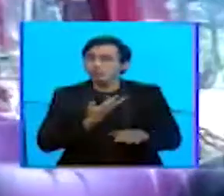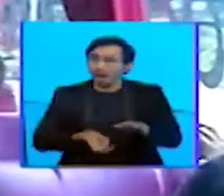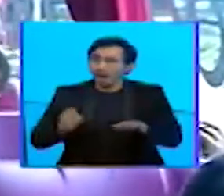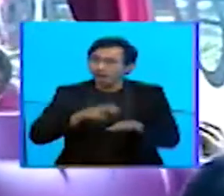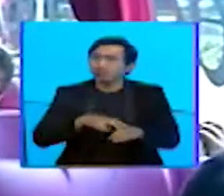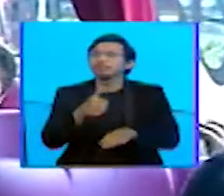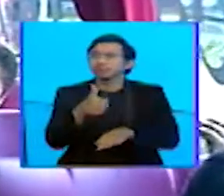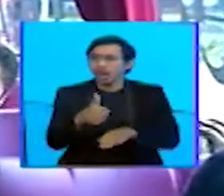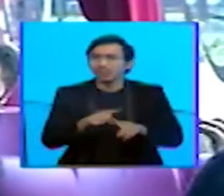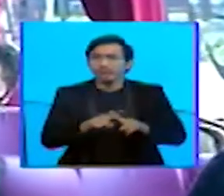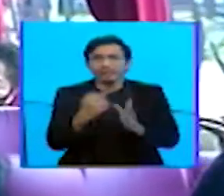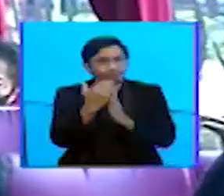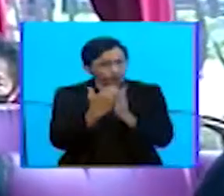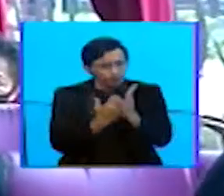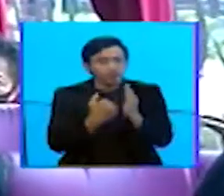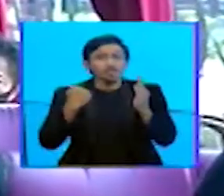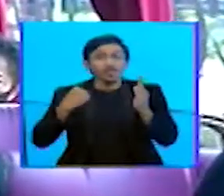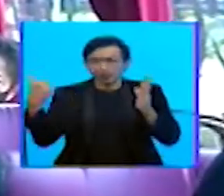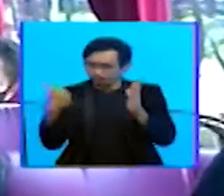para penumpang dari Jakarta by pradhana Edi Nugroho Agus melaporkan